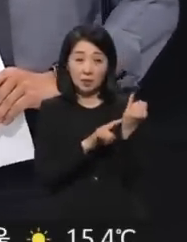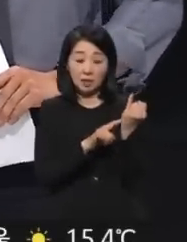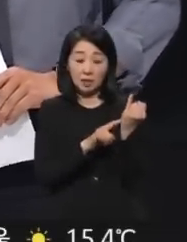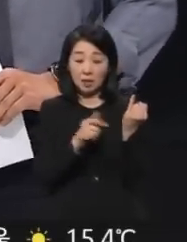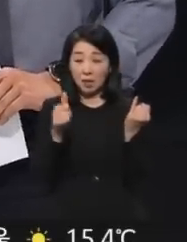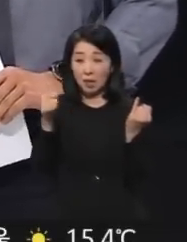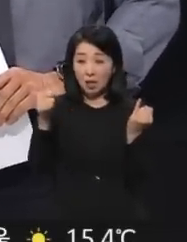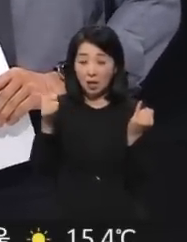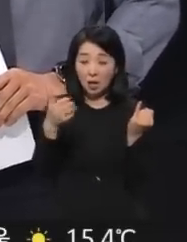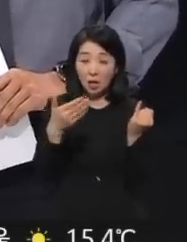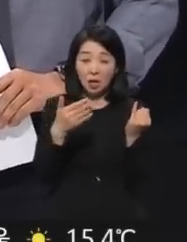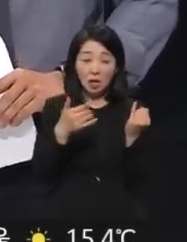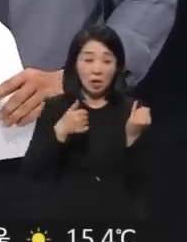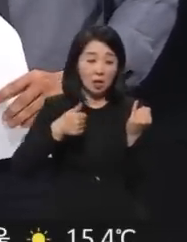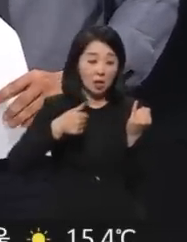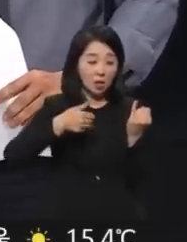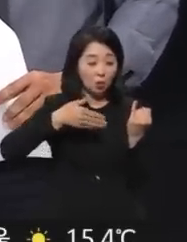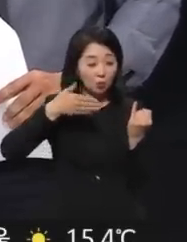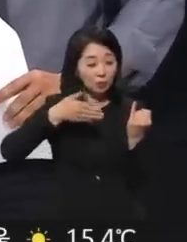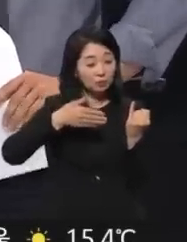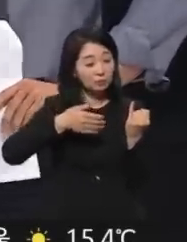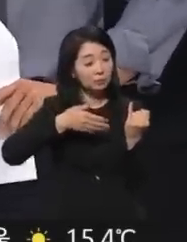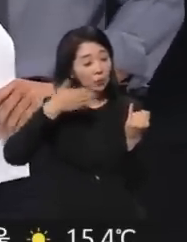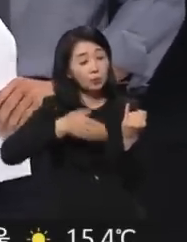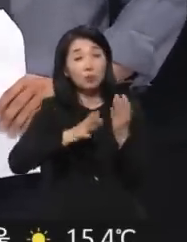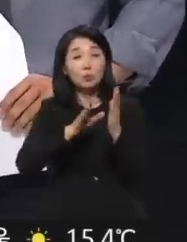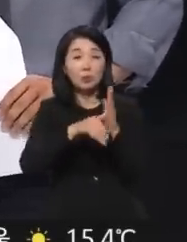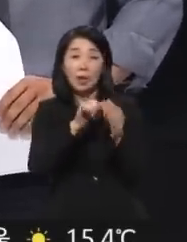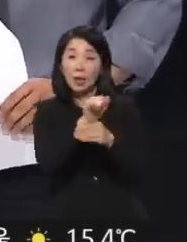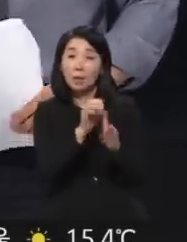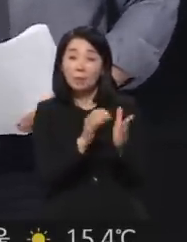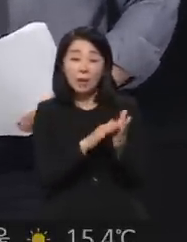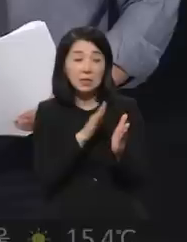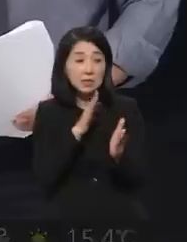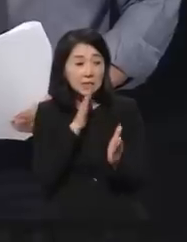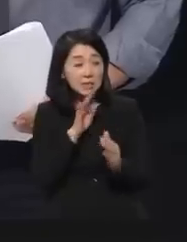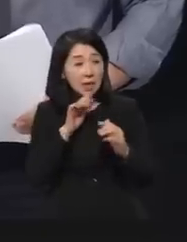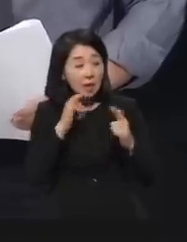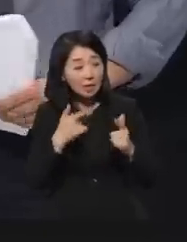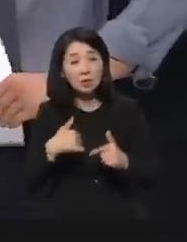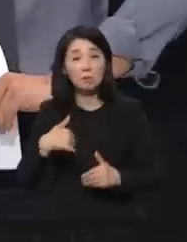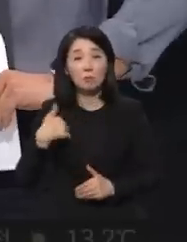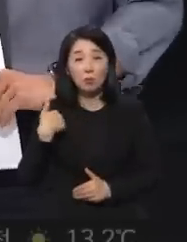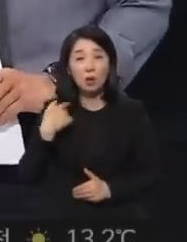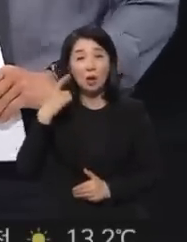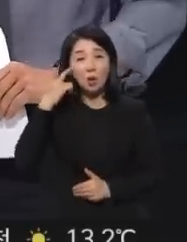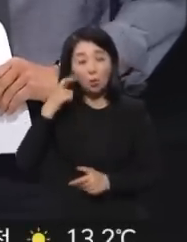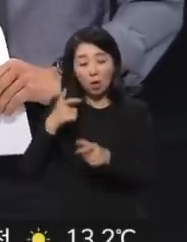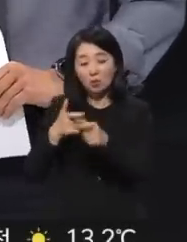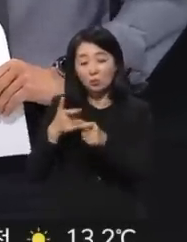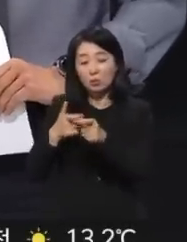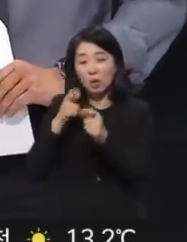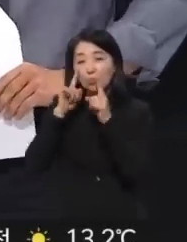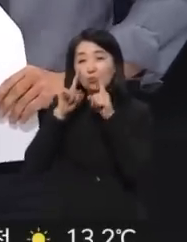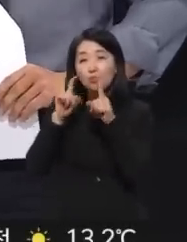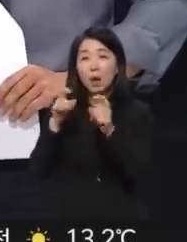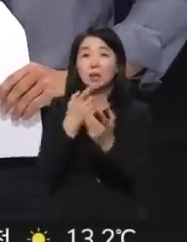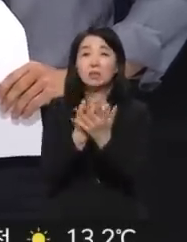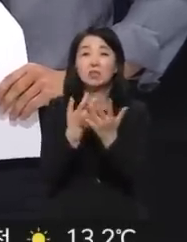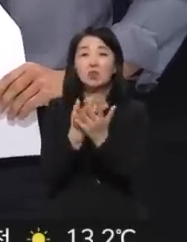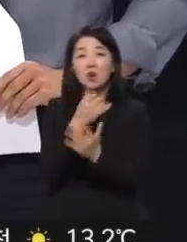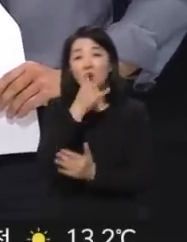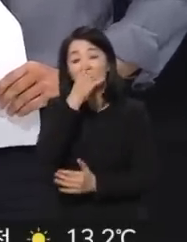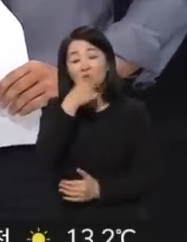취재 응한다고 해도 그의 말이 진실일지는 알 수 없는데요. 이 첼리스트가 자신의 발언 외 술자리 의혹을 뒷받침할 증거가